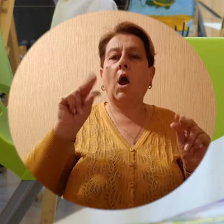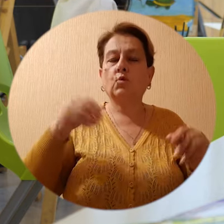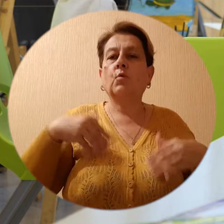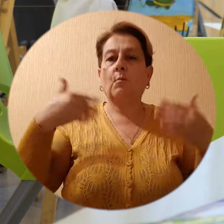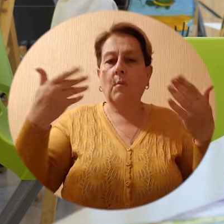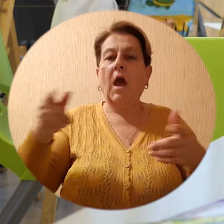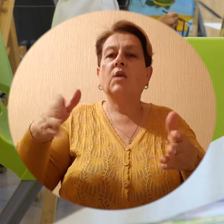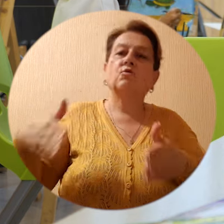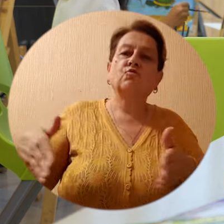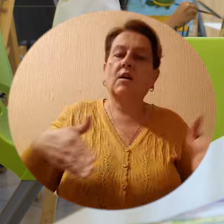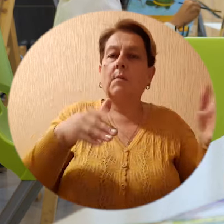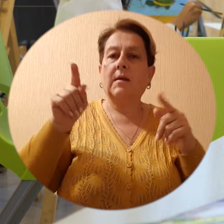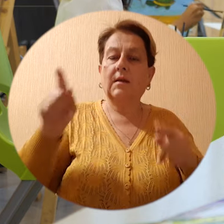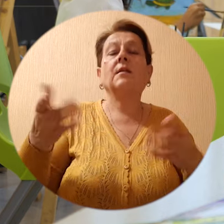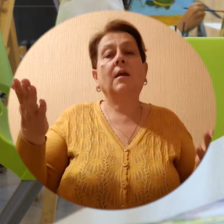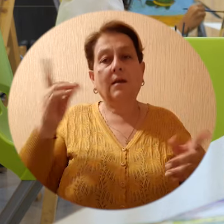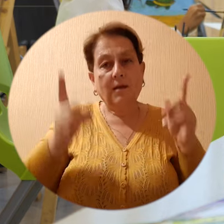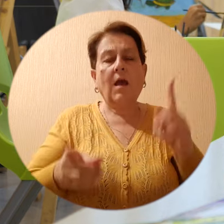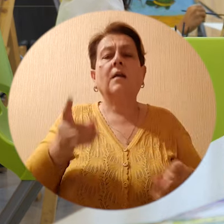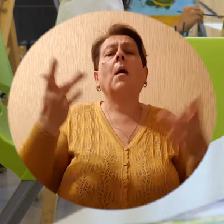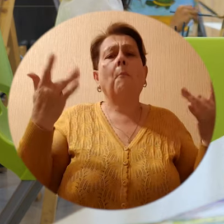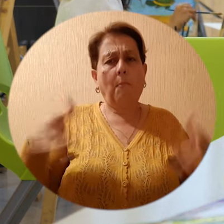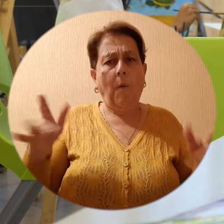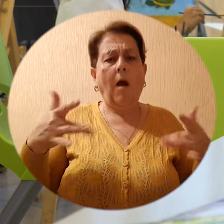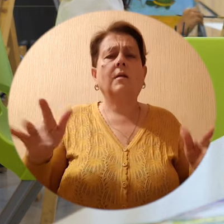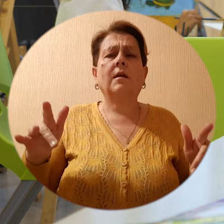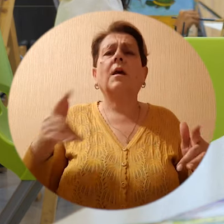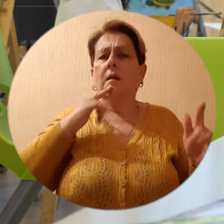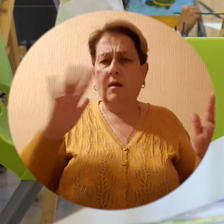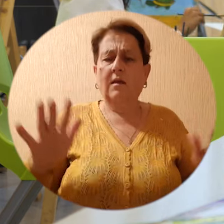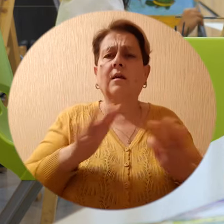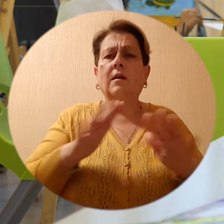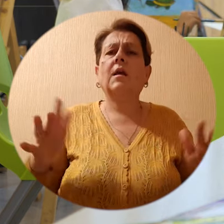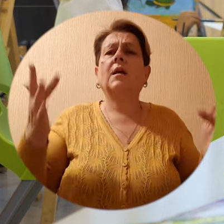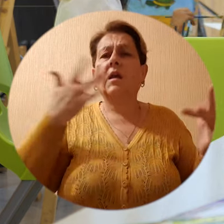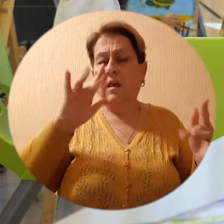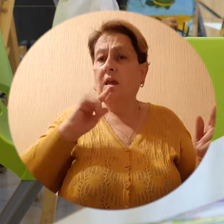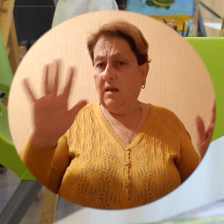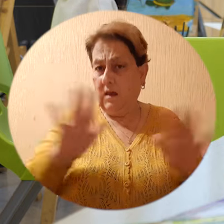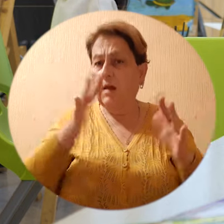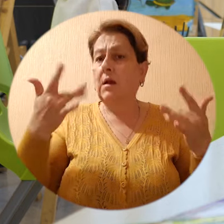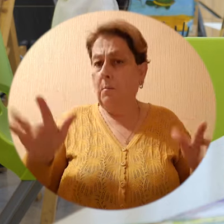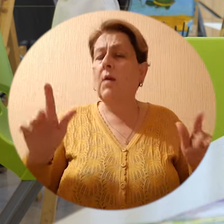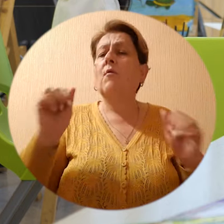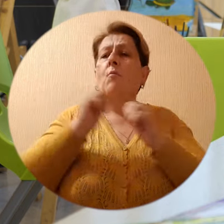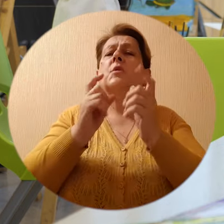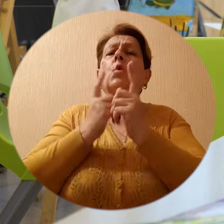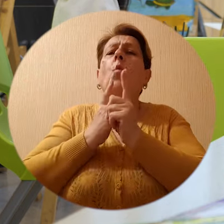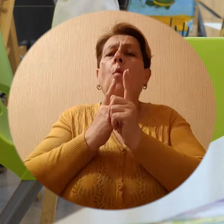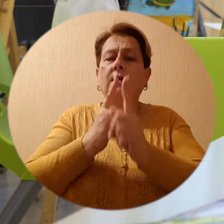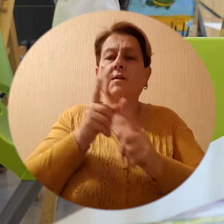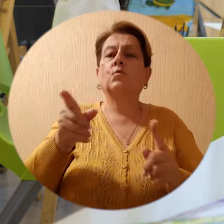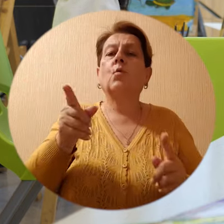ենք մաղթում այդ ճանապարհին քեզ, դե իհարկե պարն էլ և երգը, երգև պար ասացիր, թող միշտ ուղեկցենք